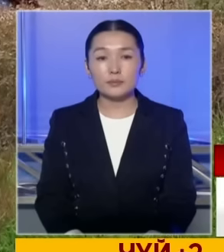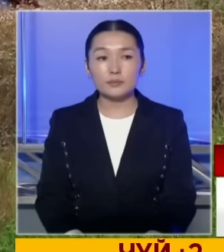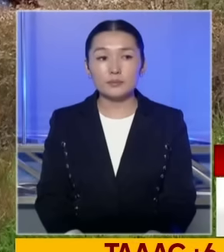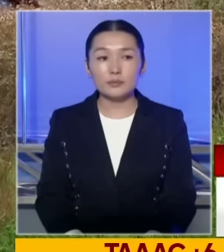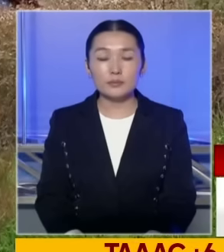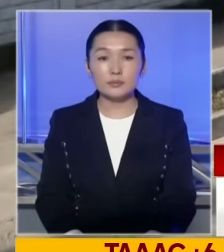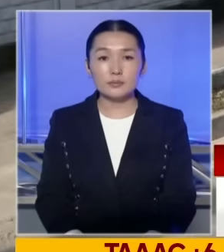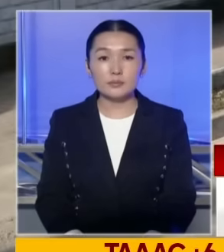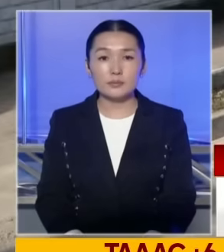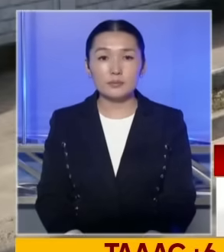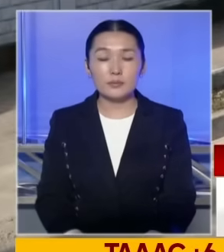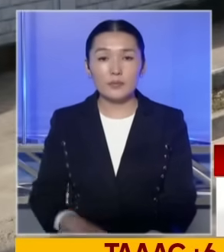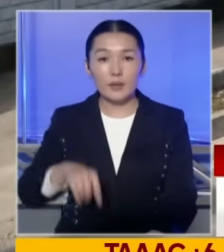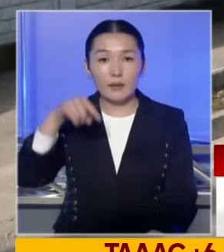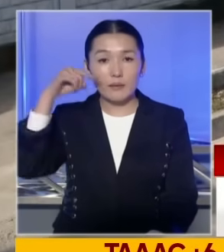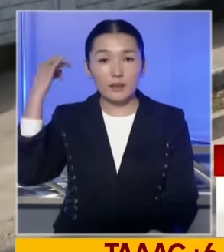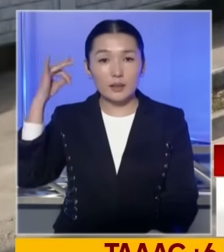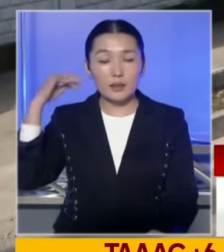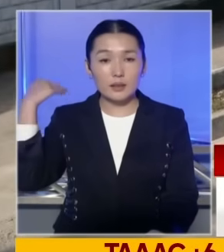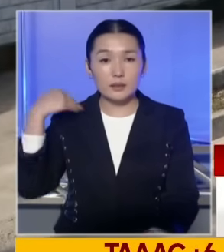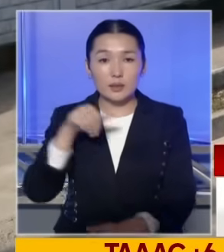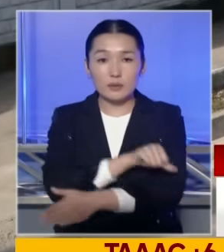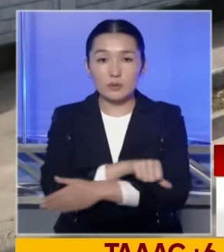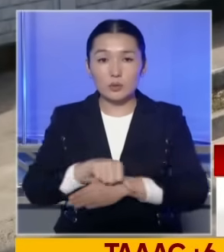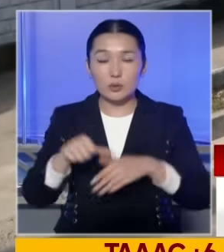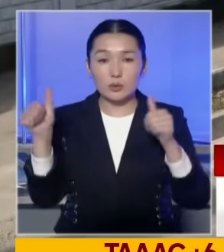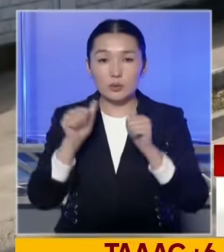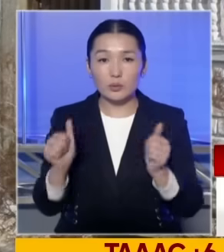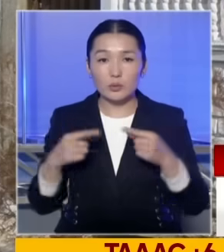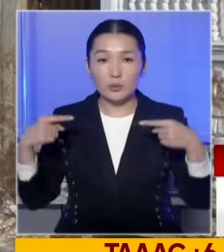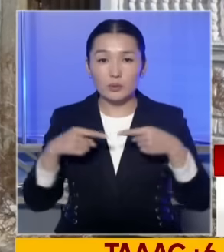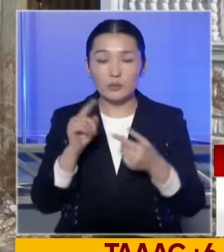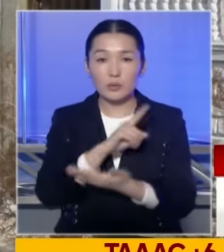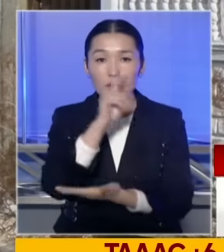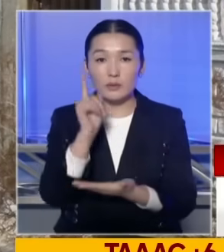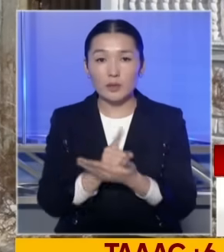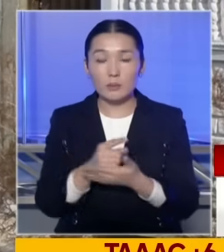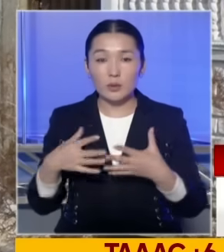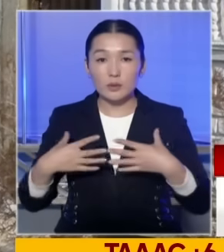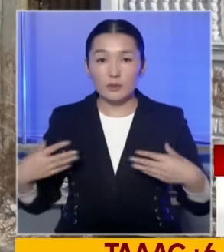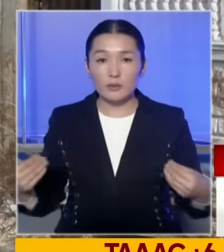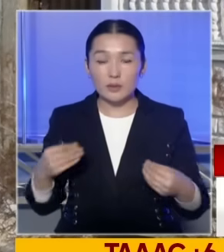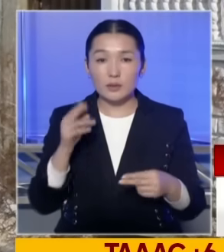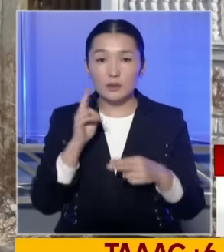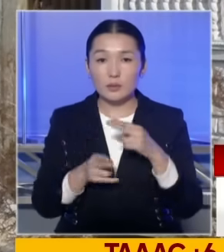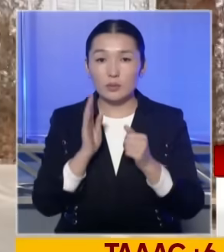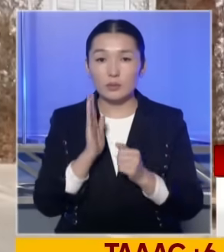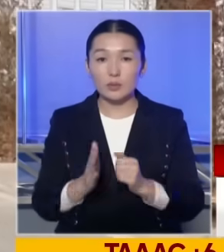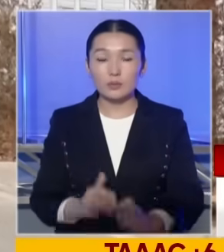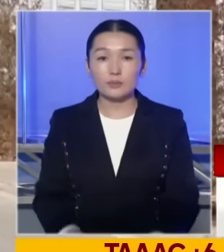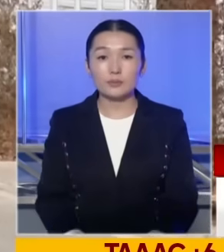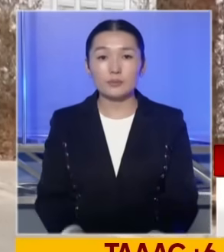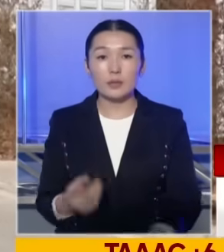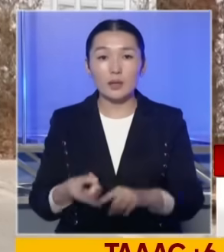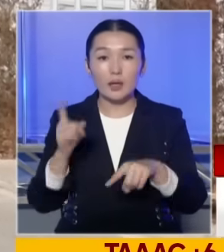ишеним артар элек да. Кыргыз-Тажик мамлекеттик чек арасын делимитациялоо жана демаркациялоо маселелерине жаз айлары толук чекит коюлушу күтүлүүдө.